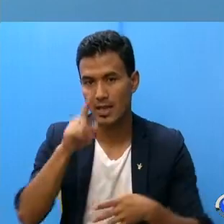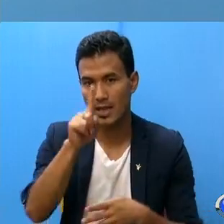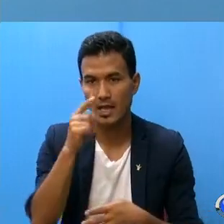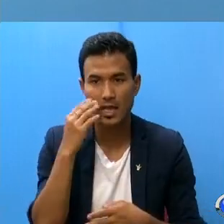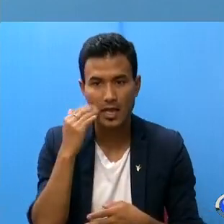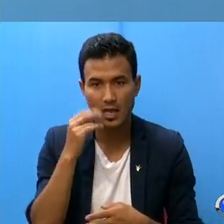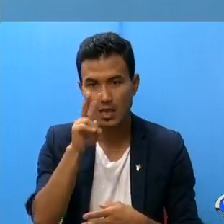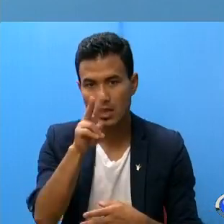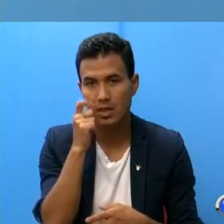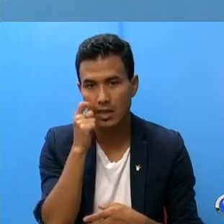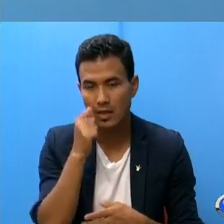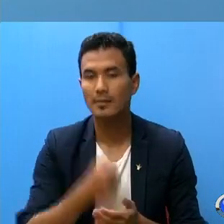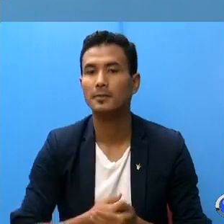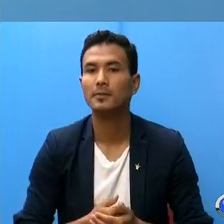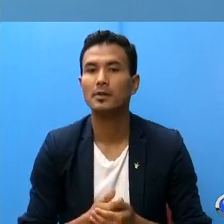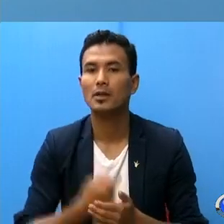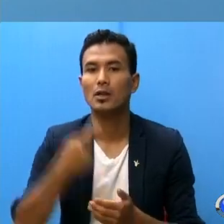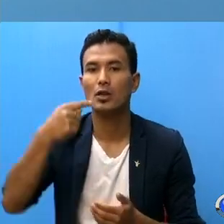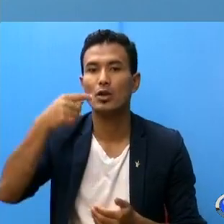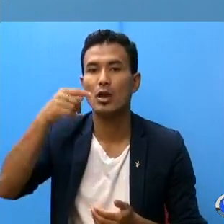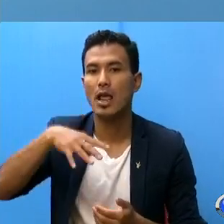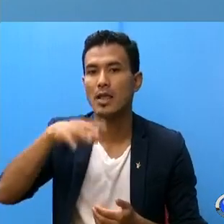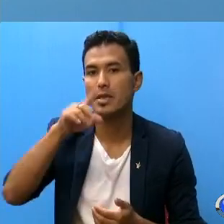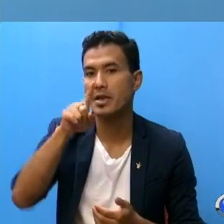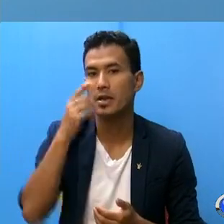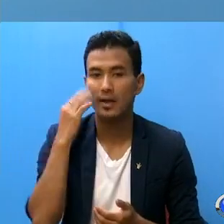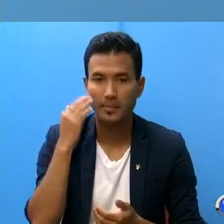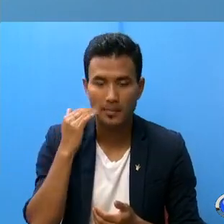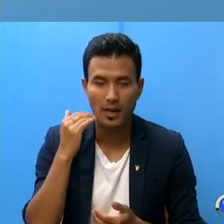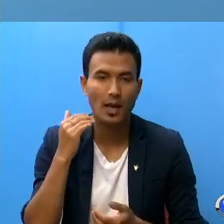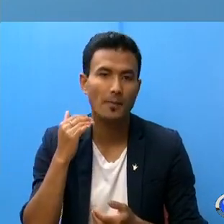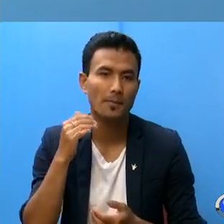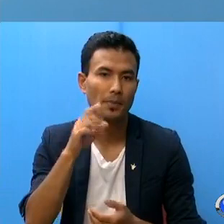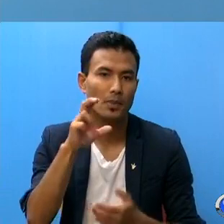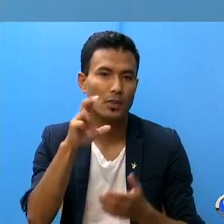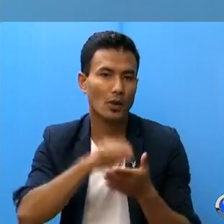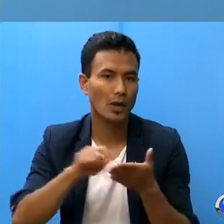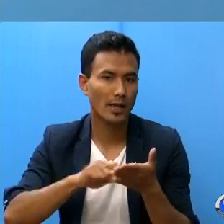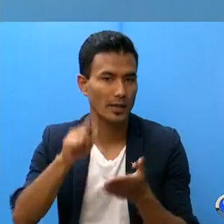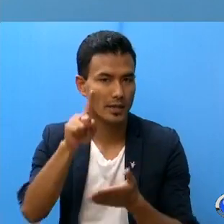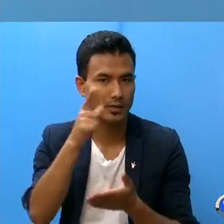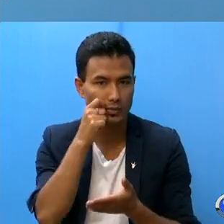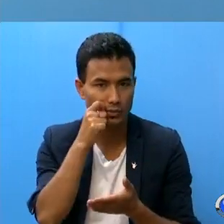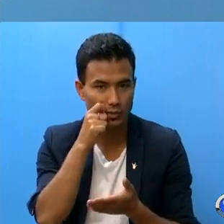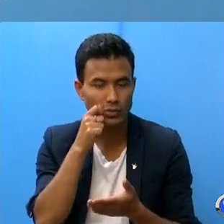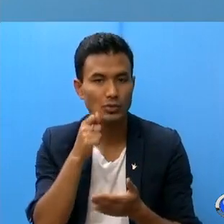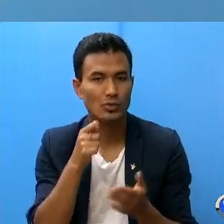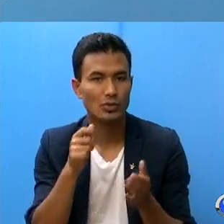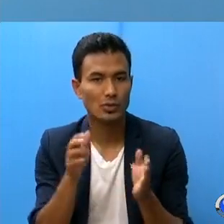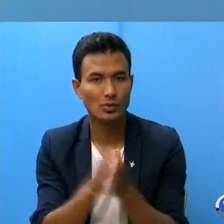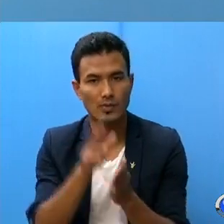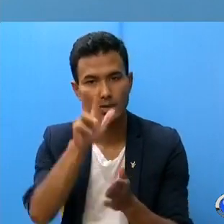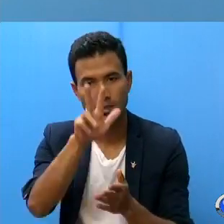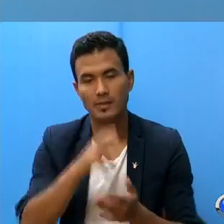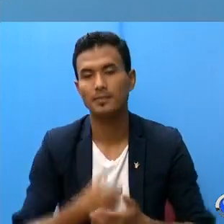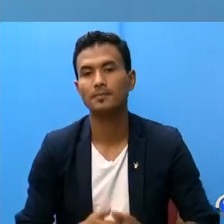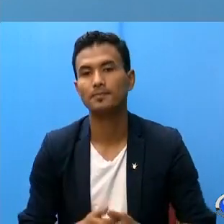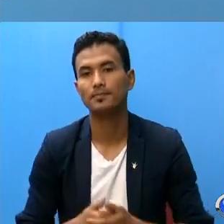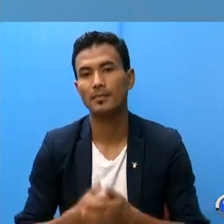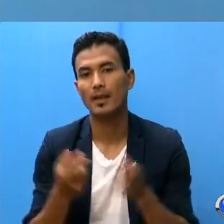1 महिला र 2 पुरुष कैलाली को 1 महिला दयलेख को 1 पुरुष गरी 8 जना